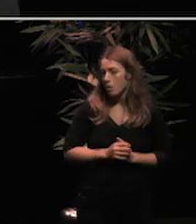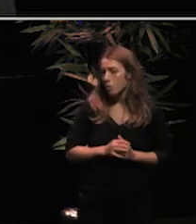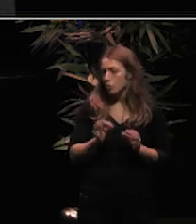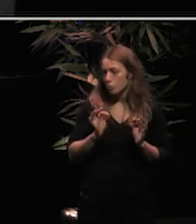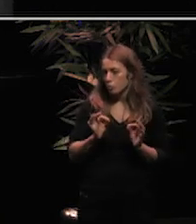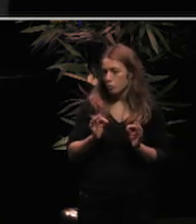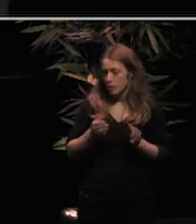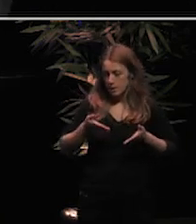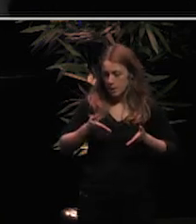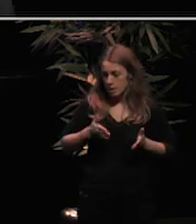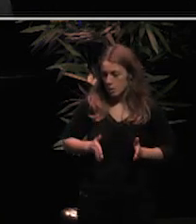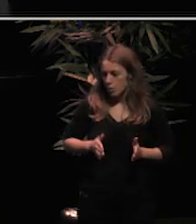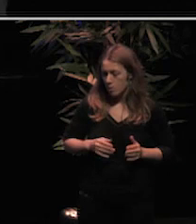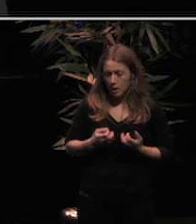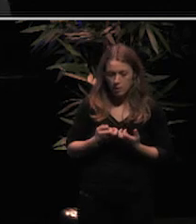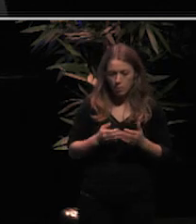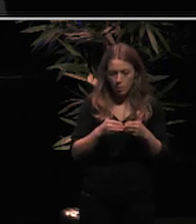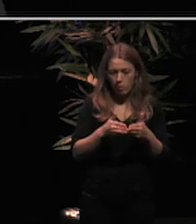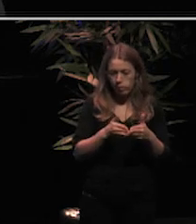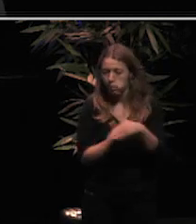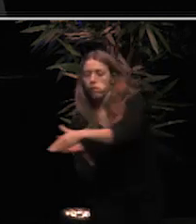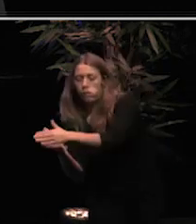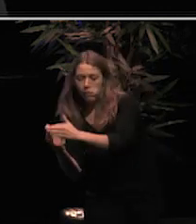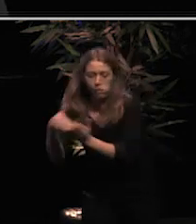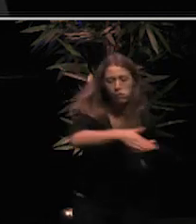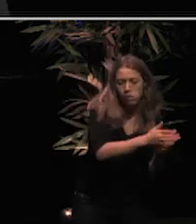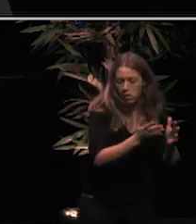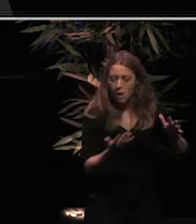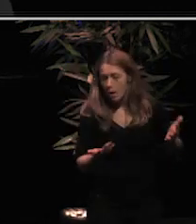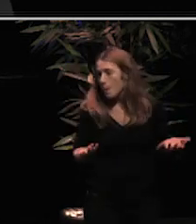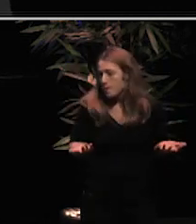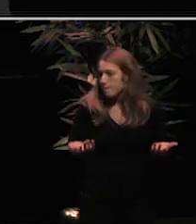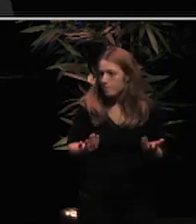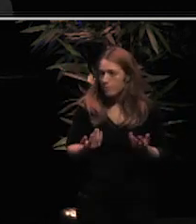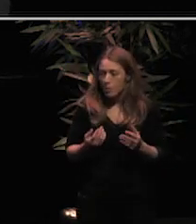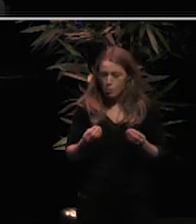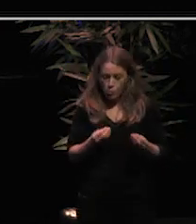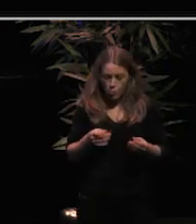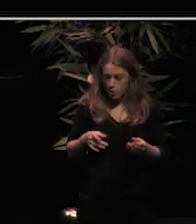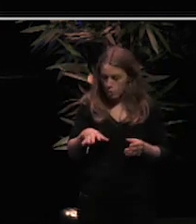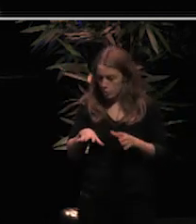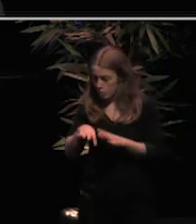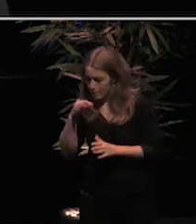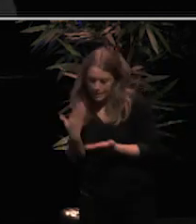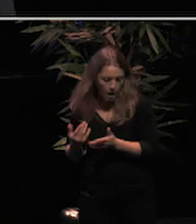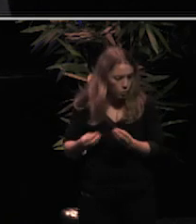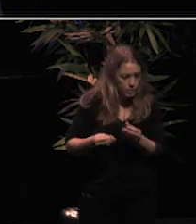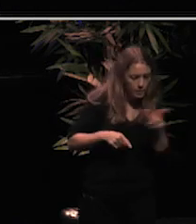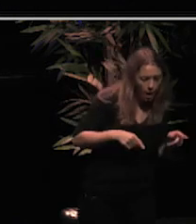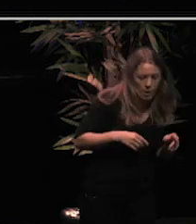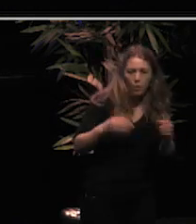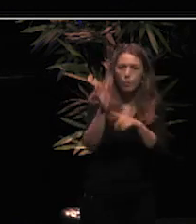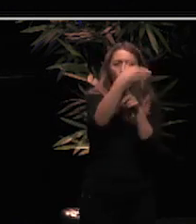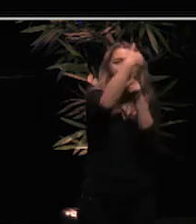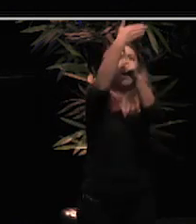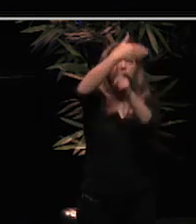décisions partir soit à droite soit à gauche du plan d'eau, soit de prendre une option ou de pas la prendre, d'envoyer telle voile à